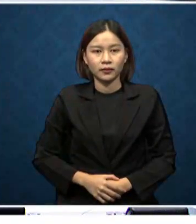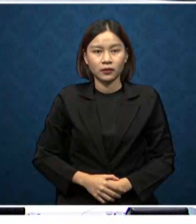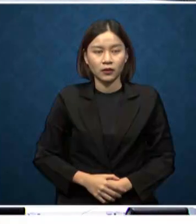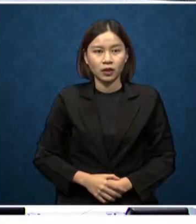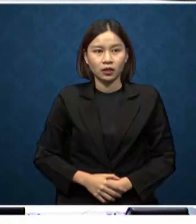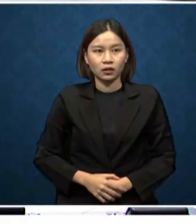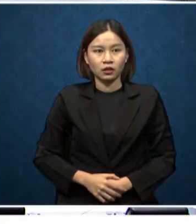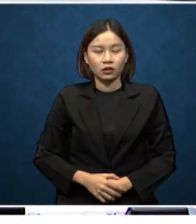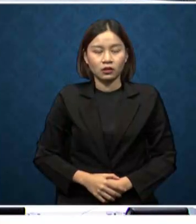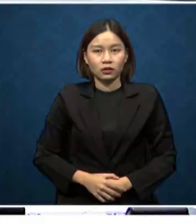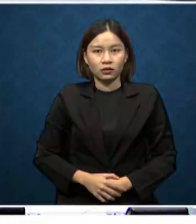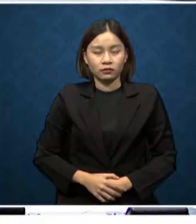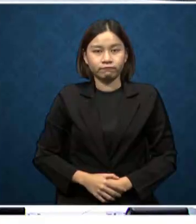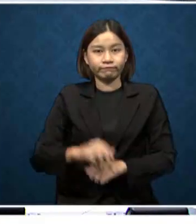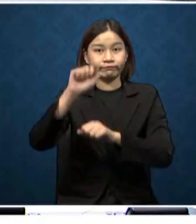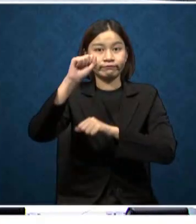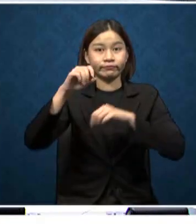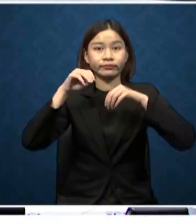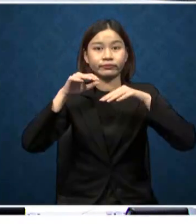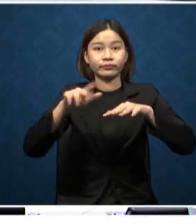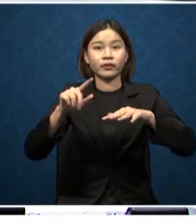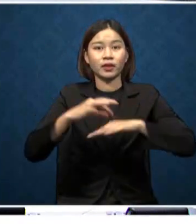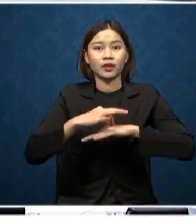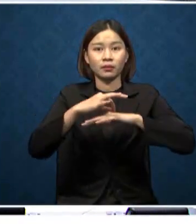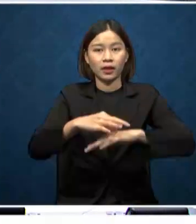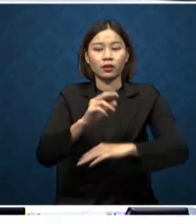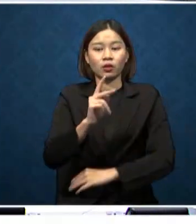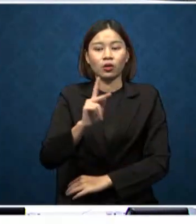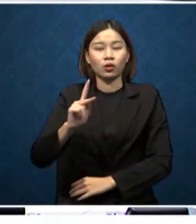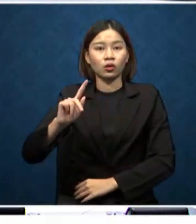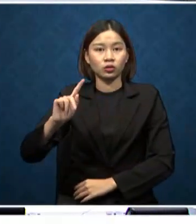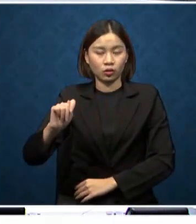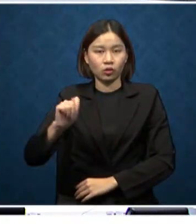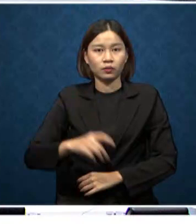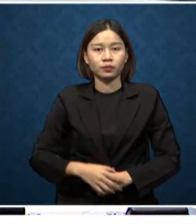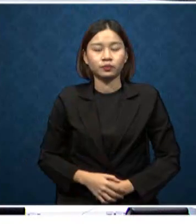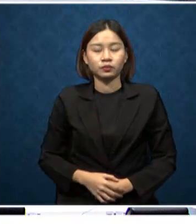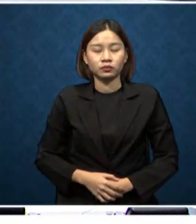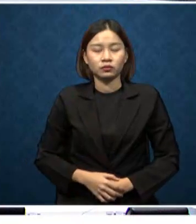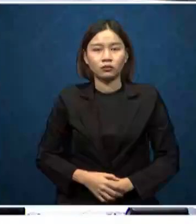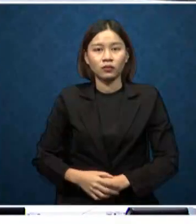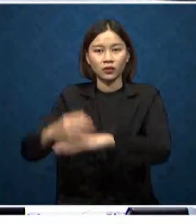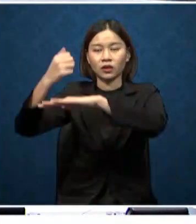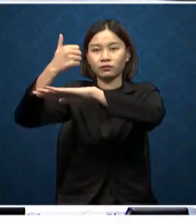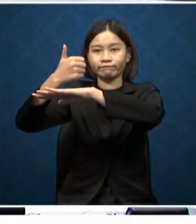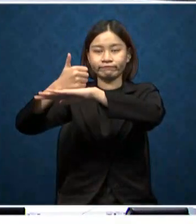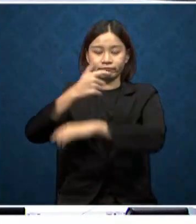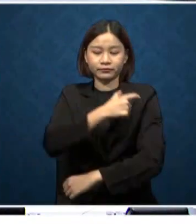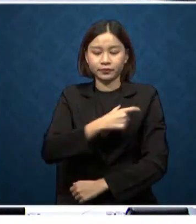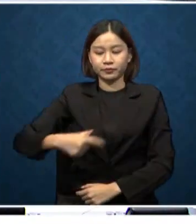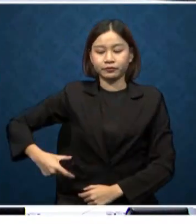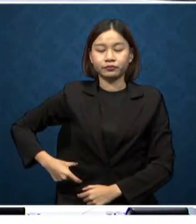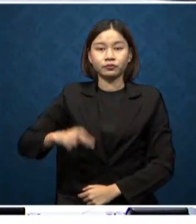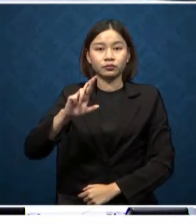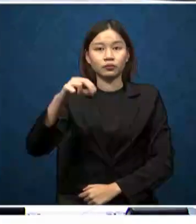พระบรมราชโองการประกาศแต่งตั้งกรรมการการเลือกตั้งพระบาทสมเด็จพระปรมินทรรามาธิบดีศรีสินธุรม